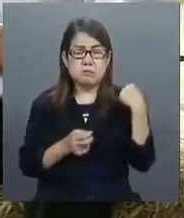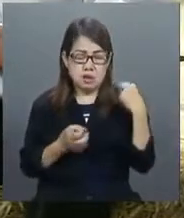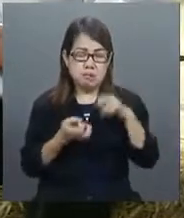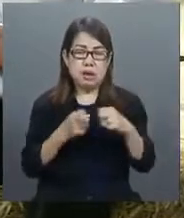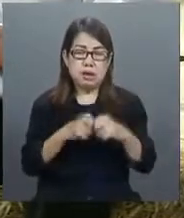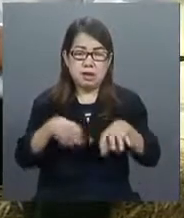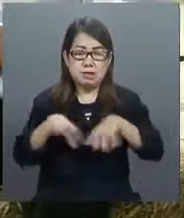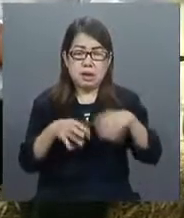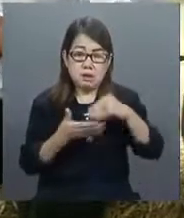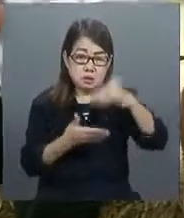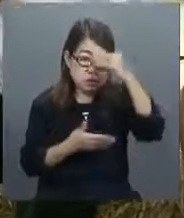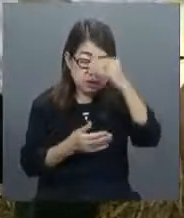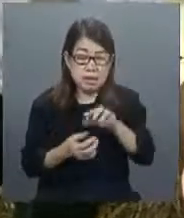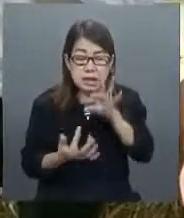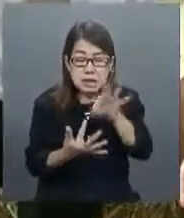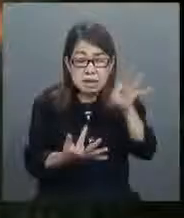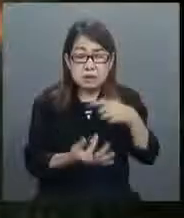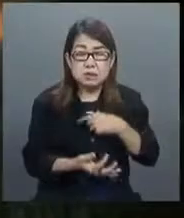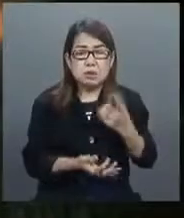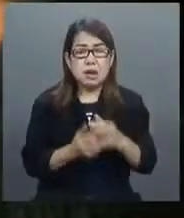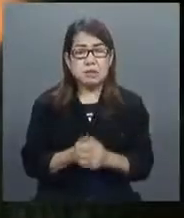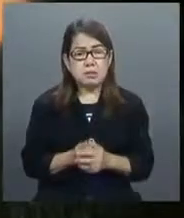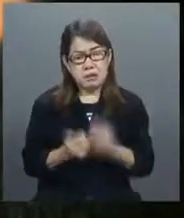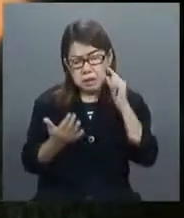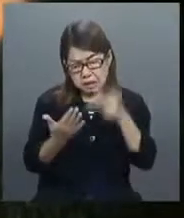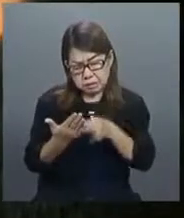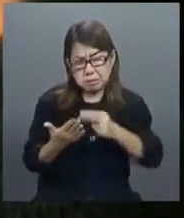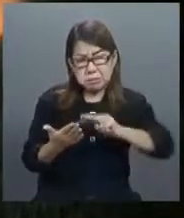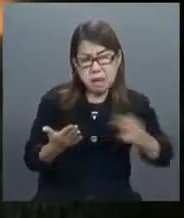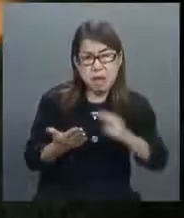ดการศึกษาทางเลือกเช่นการตีความข้อกฎหมายทัศนคติกลุ่มศึกษา